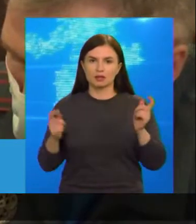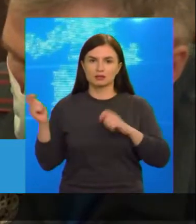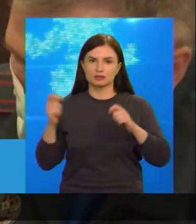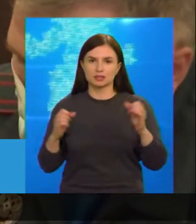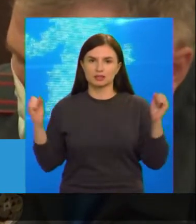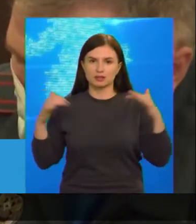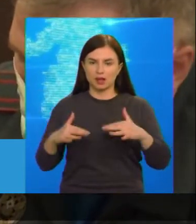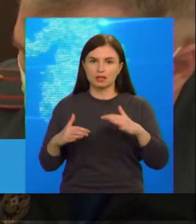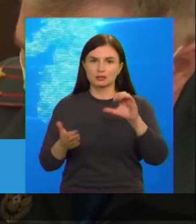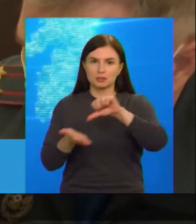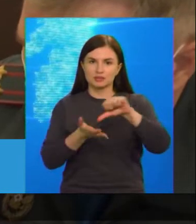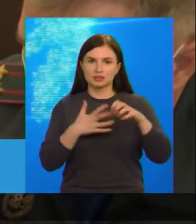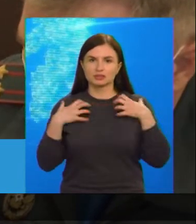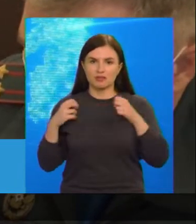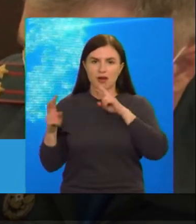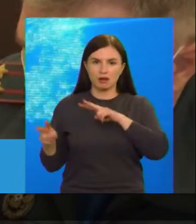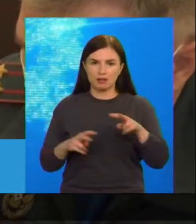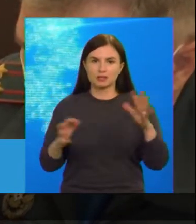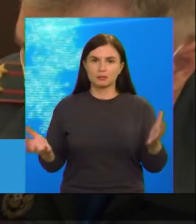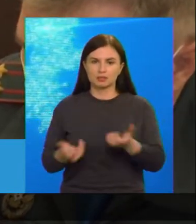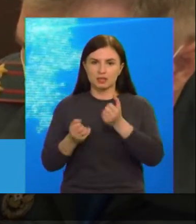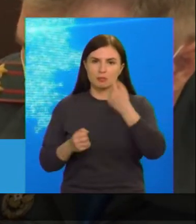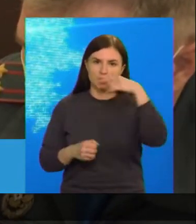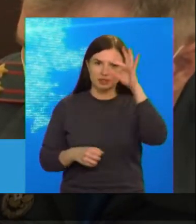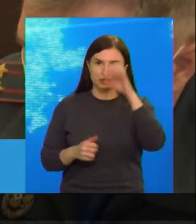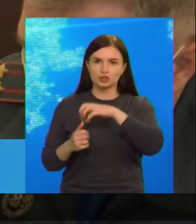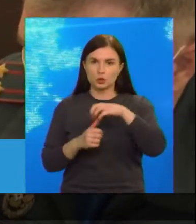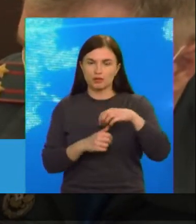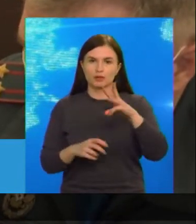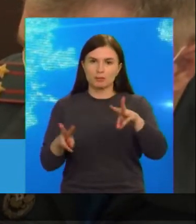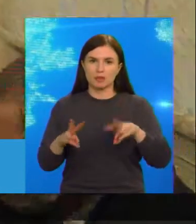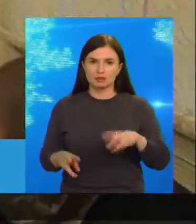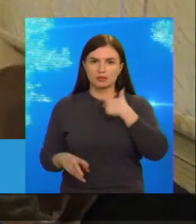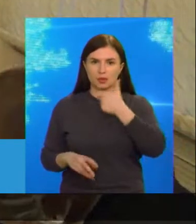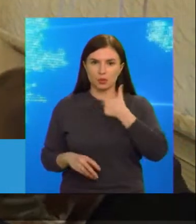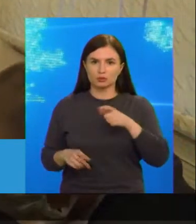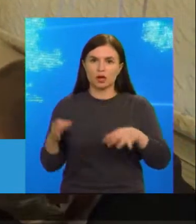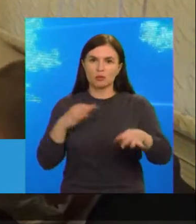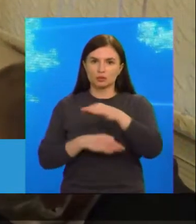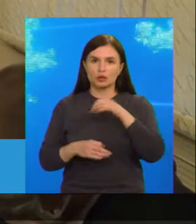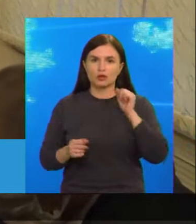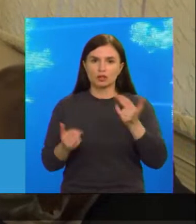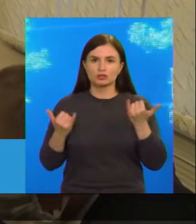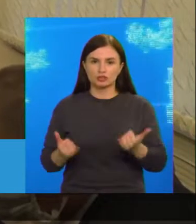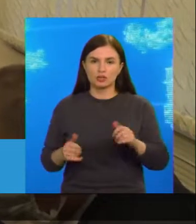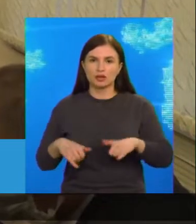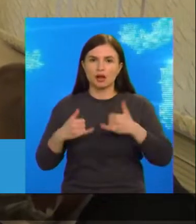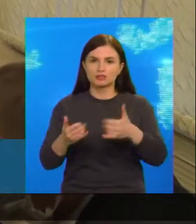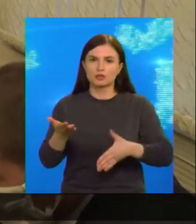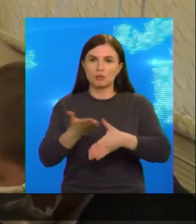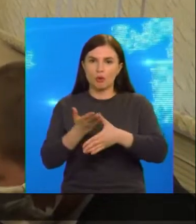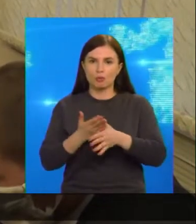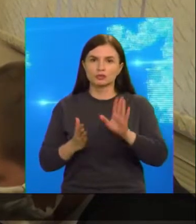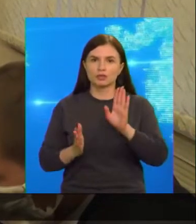заседание с представителями здравоохранения, спасателями, полицейскими, чиновниками мэрии Златоуста. Обсуждают то, как сейчас оказывать помощь пациентам